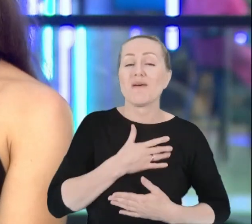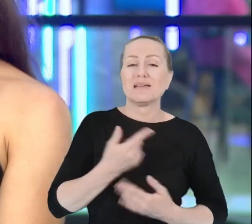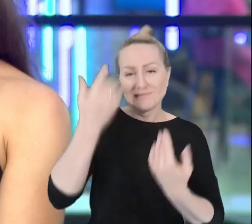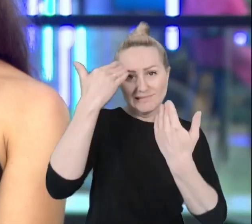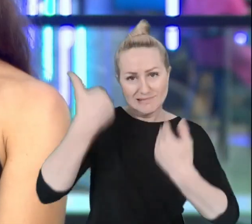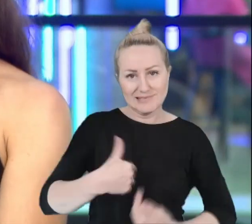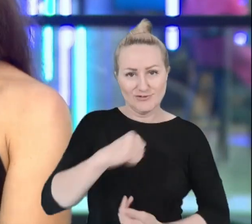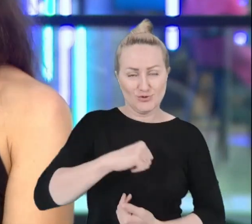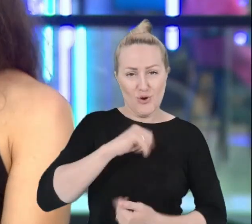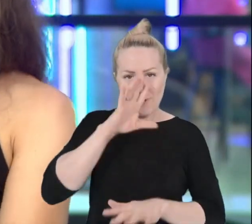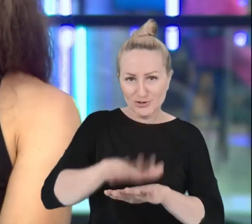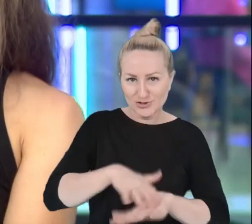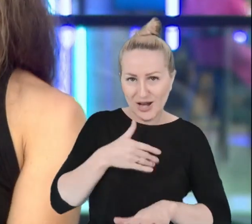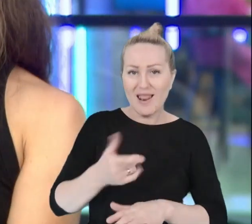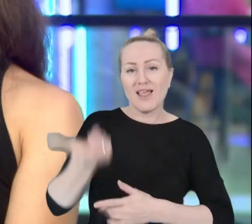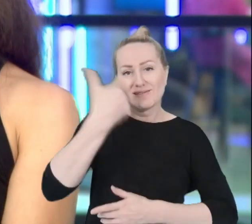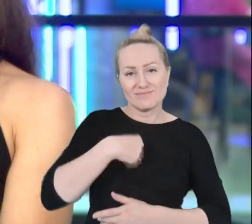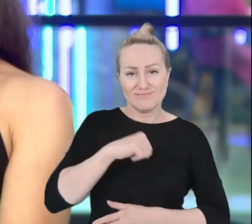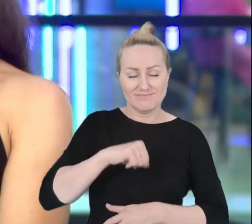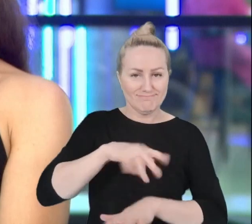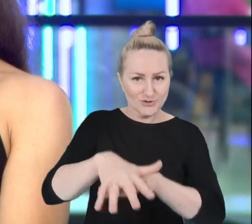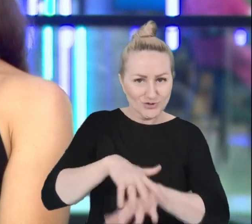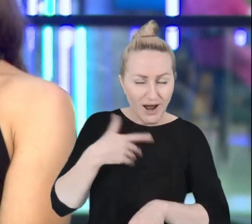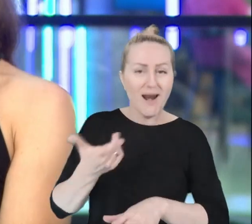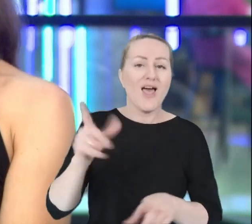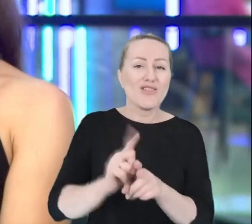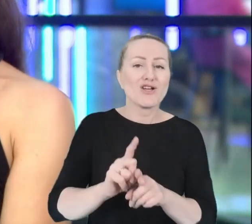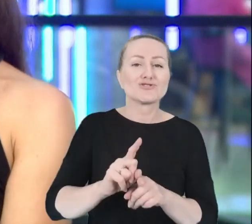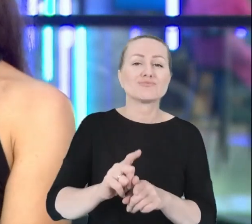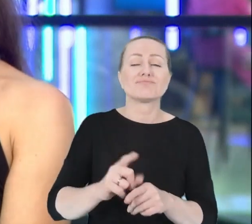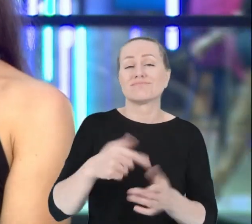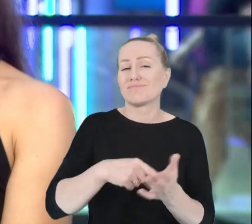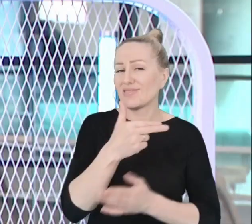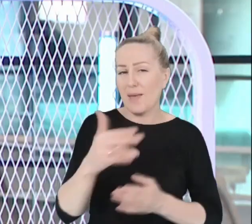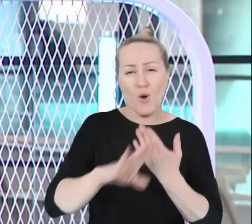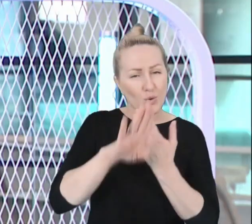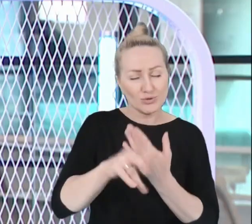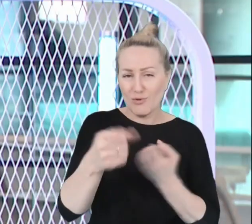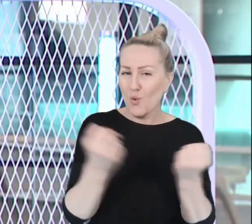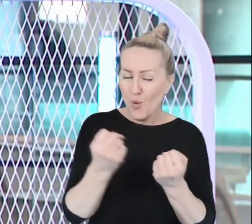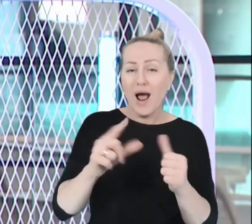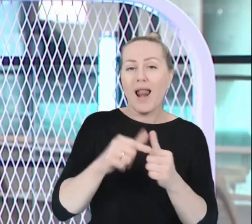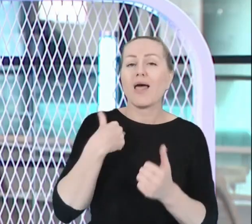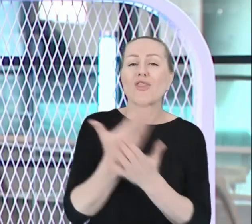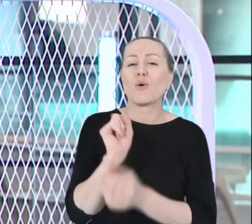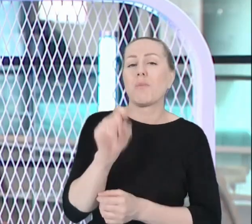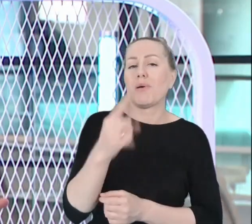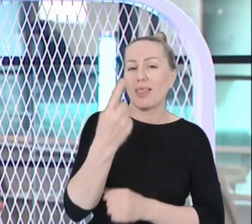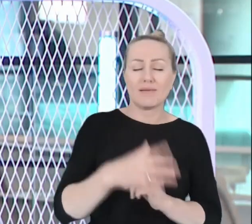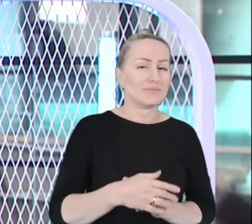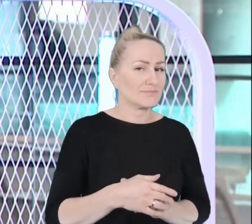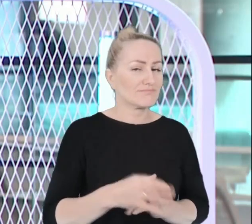czyli self-compassion, i to też jest osobny, długi temat, więc go tylko tutaj zasygnalizuję. A tak jakbyś miała